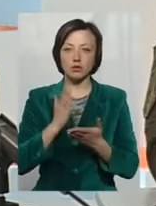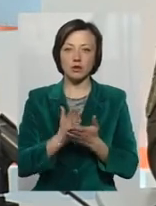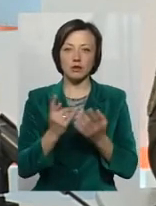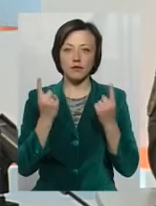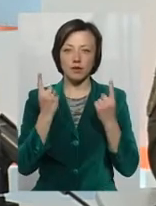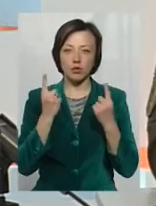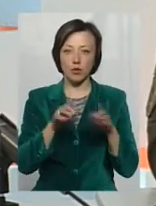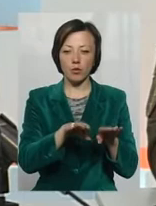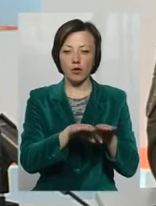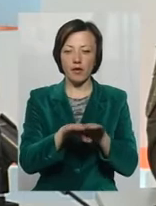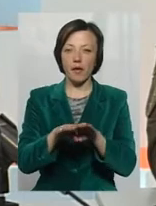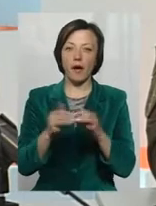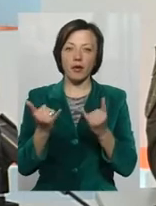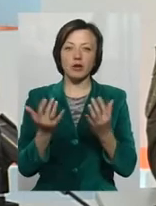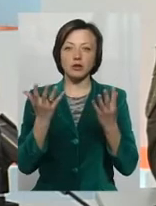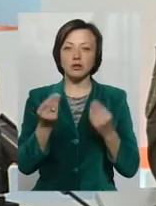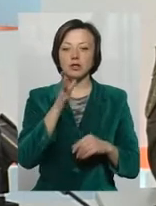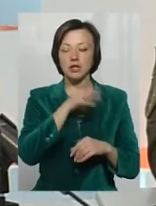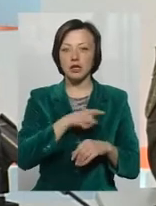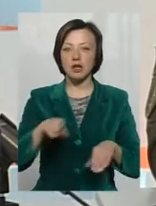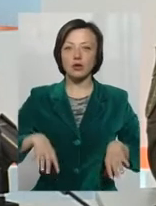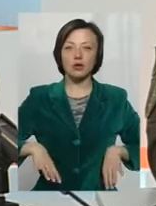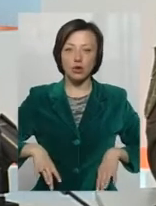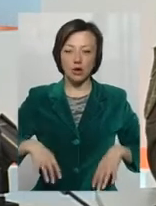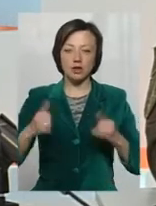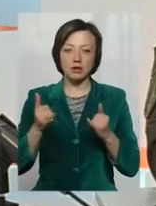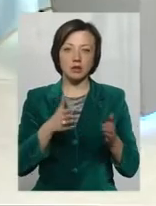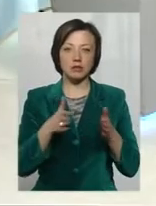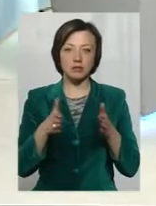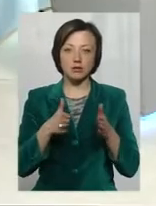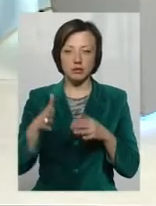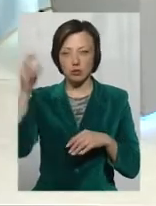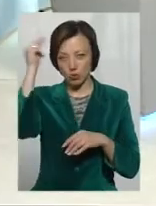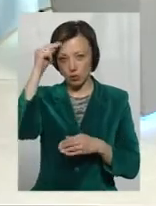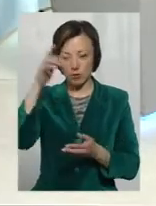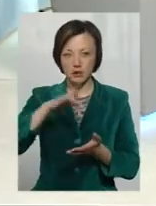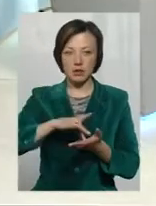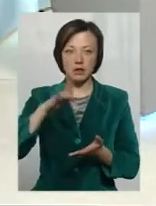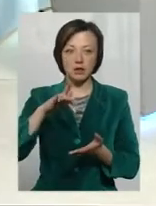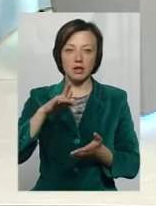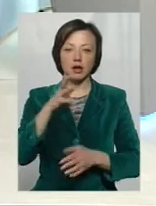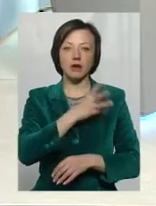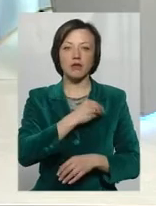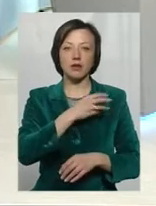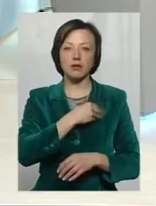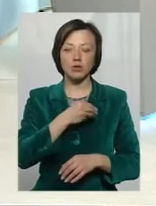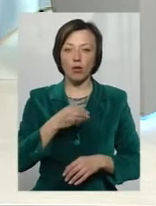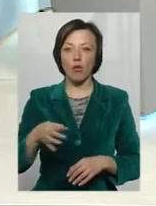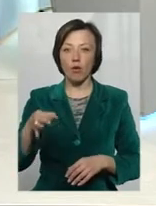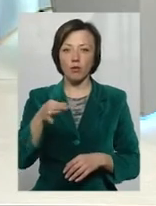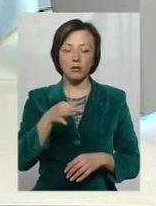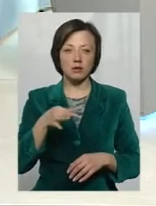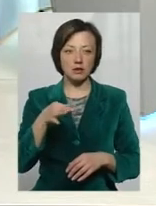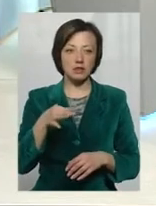рівні. Ну і на сьогоднішній час інструктора, ще наші інструктора проходять підготовку в учбовому центрі «Старе» Львівська область, де також ними